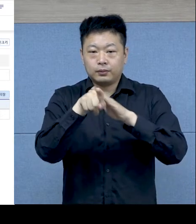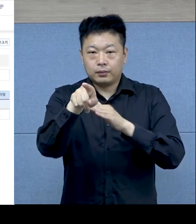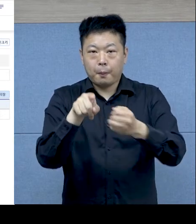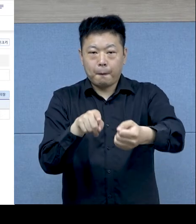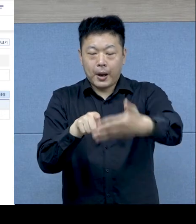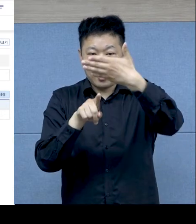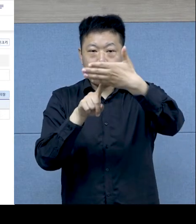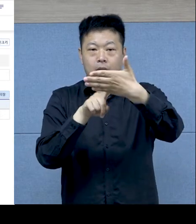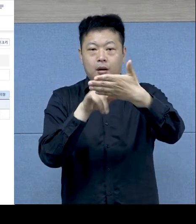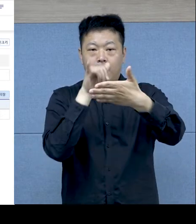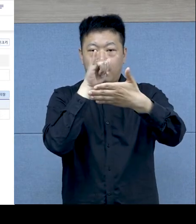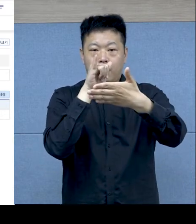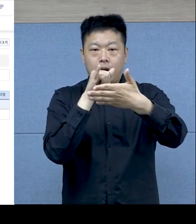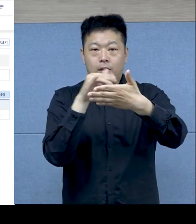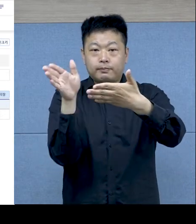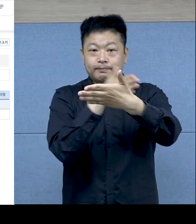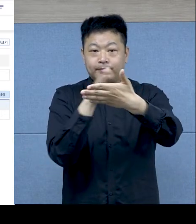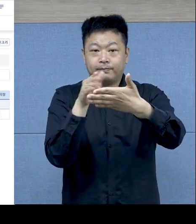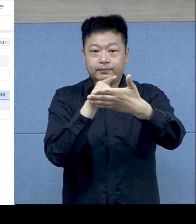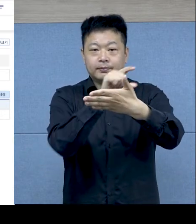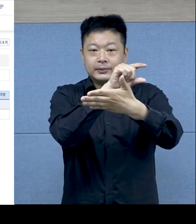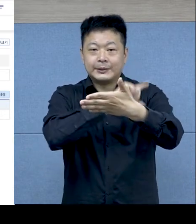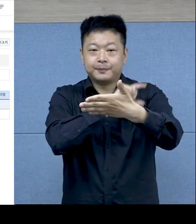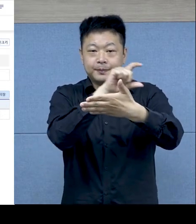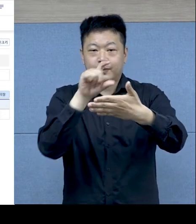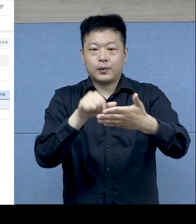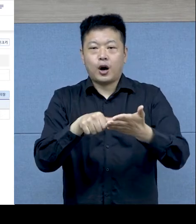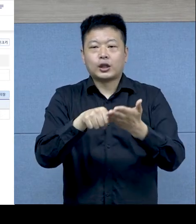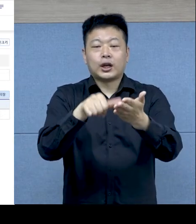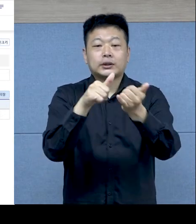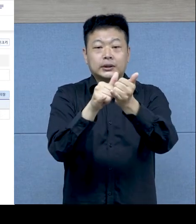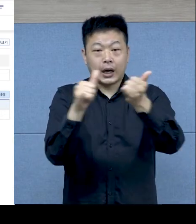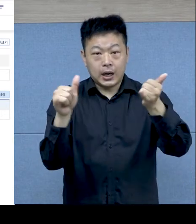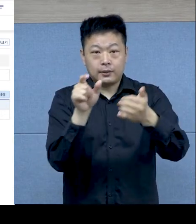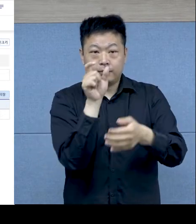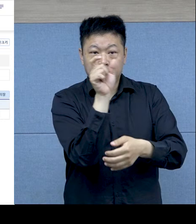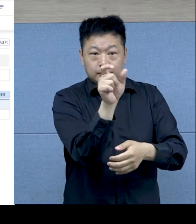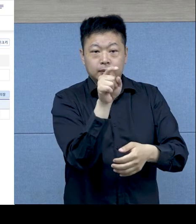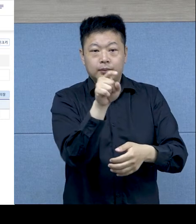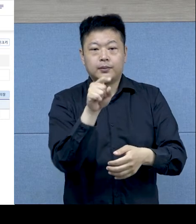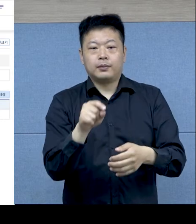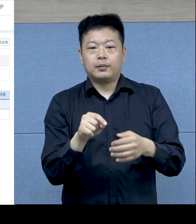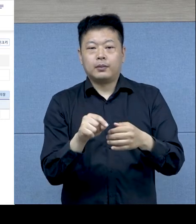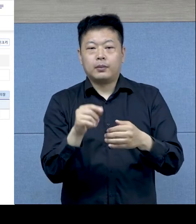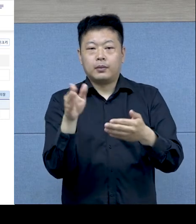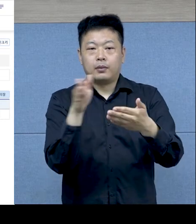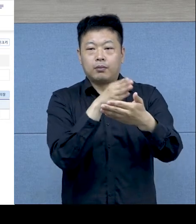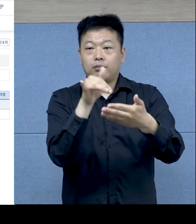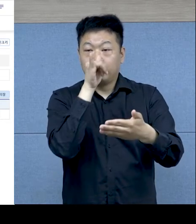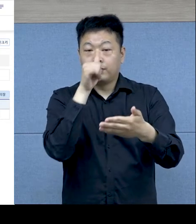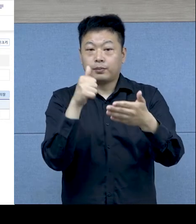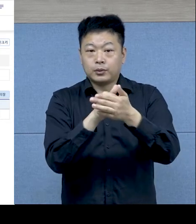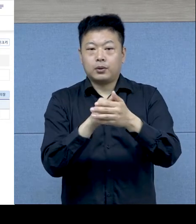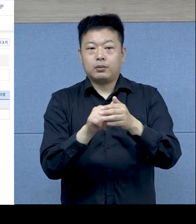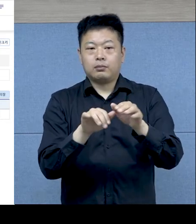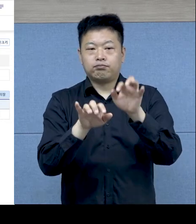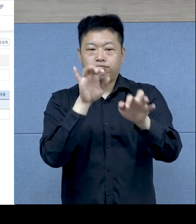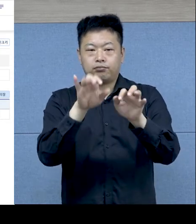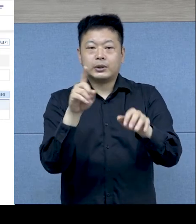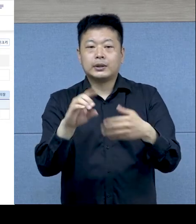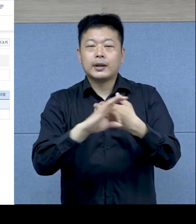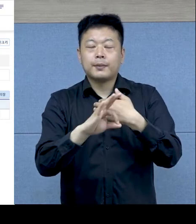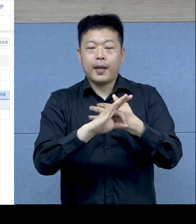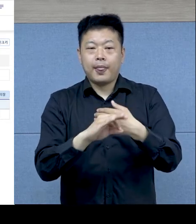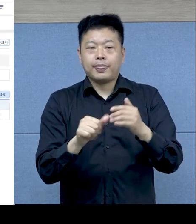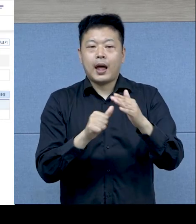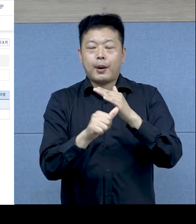화면이 뜹니다. 여기 결제자에 지금은 제가 설정을 해놨는데 공란으로 뜨시게 될 거예요. 여기다가